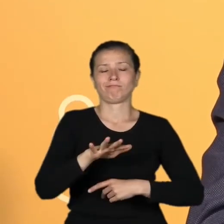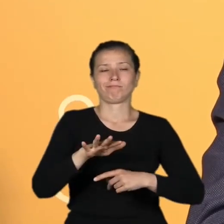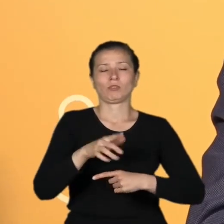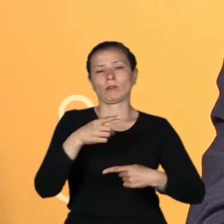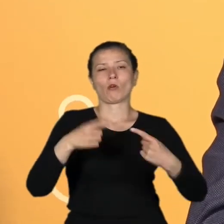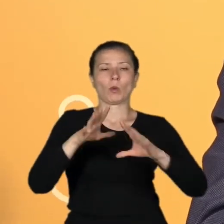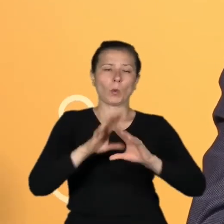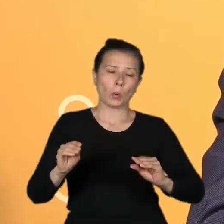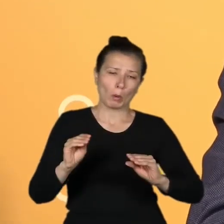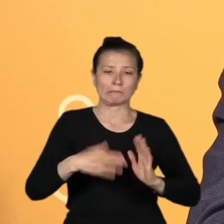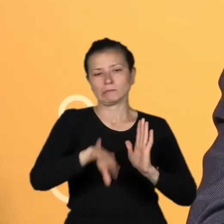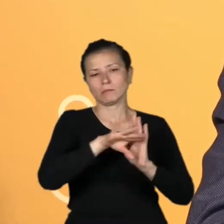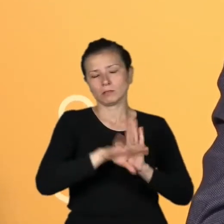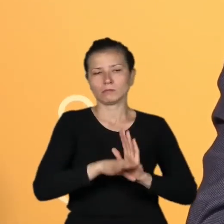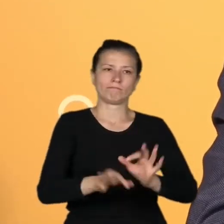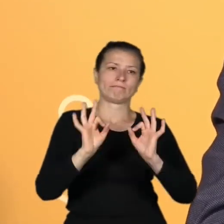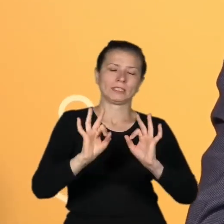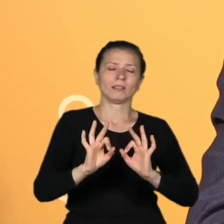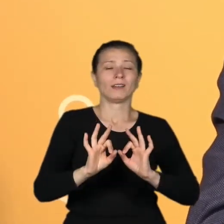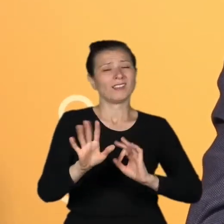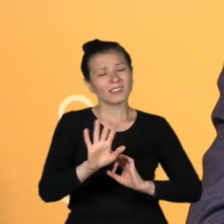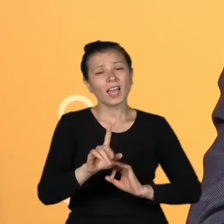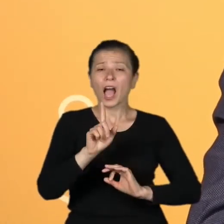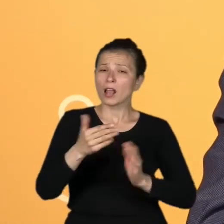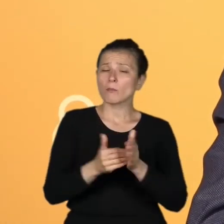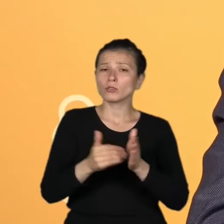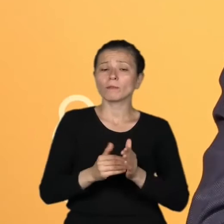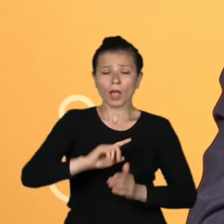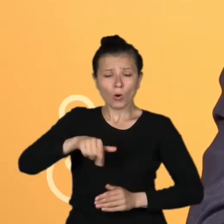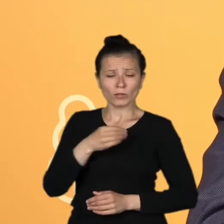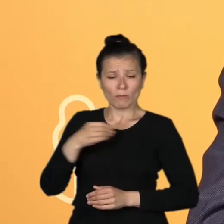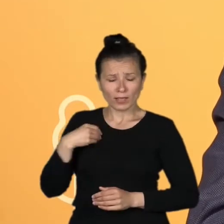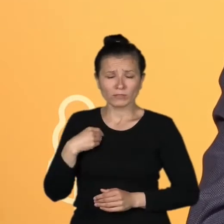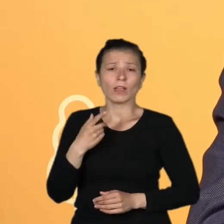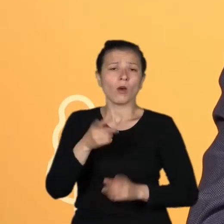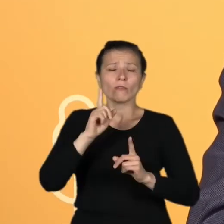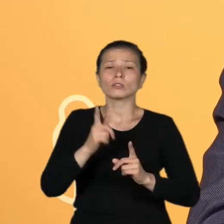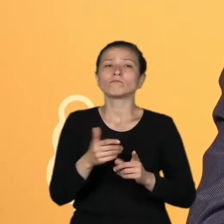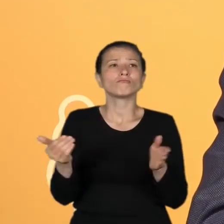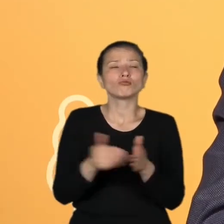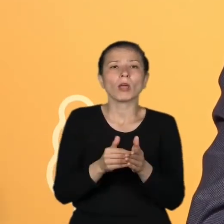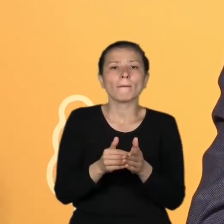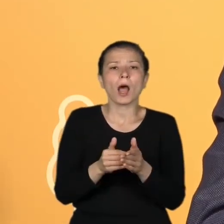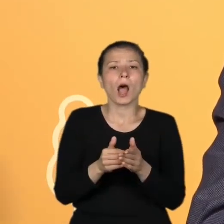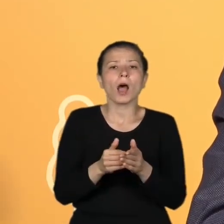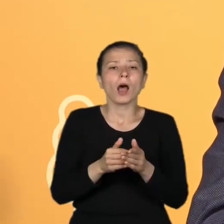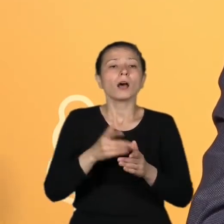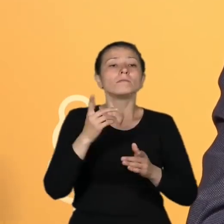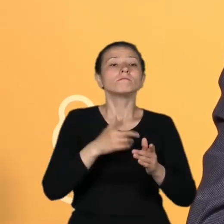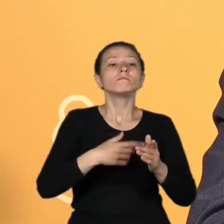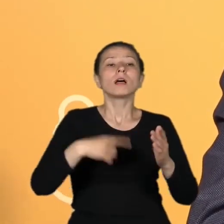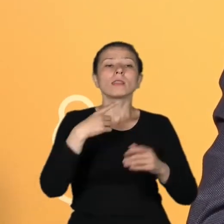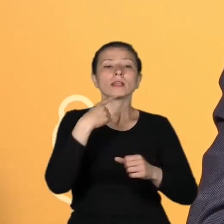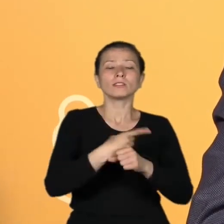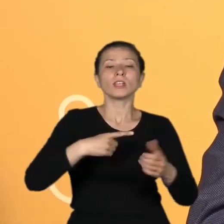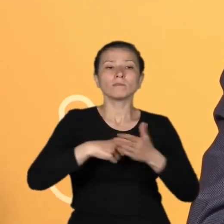nie są doskonałe, ale są potrzebne. W każdym kraju funkcjonują. U nas się uważa, że należy skracać jakby postępowanie administracyjne w